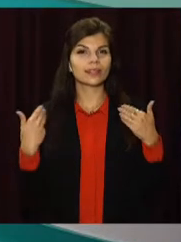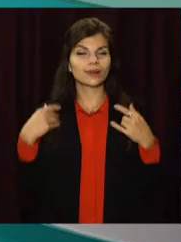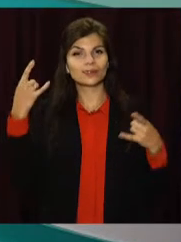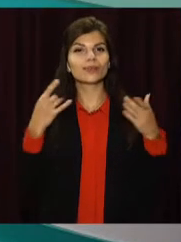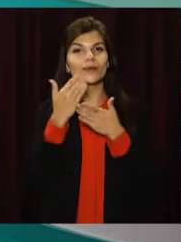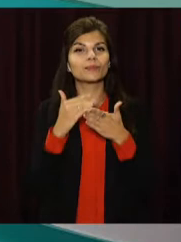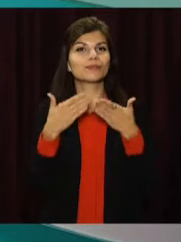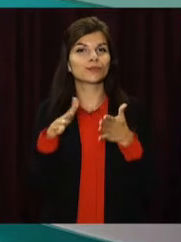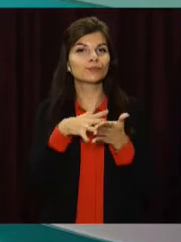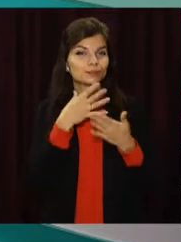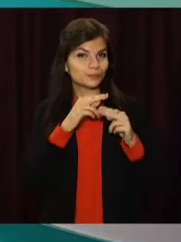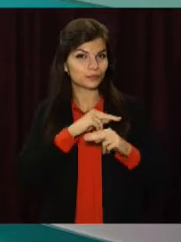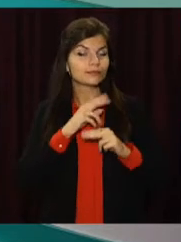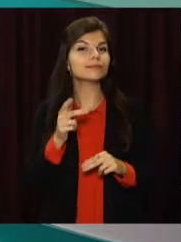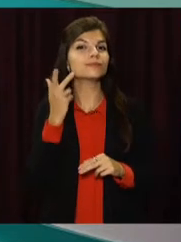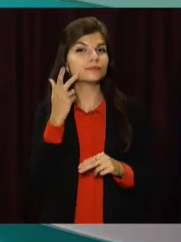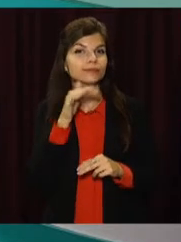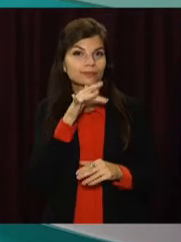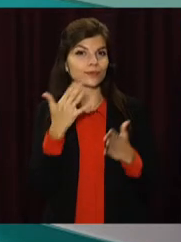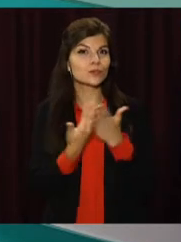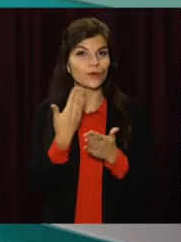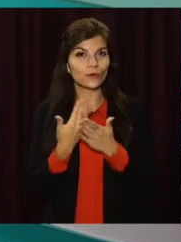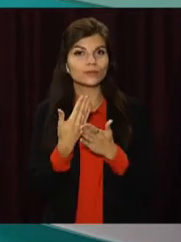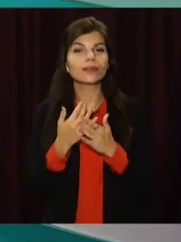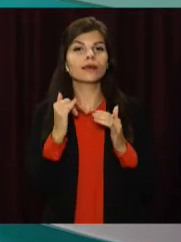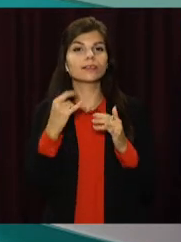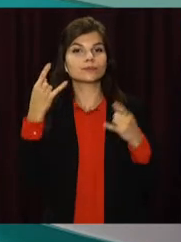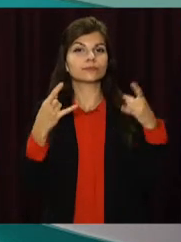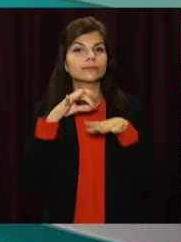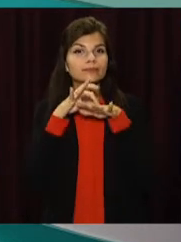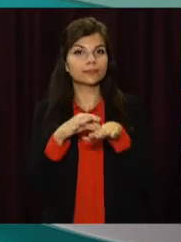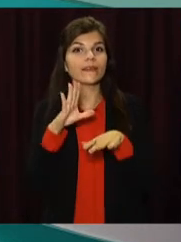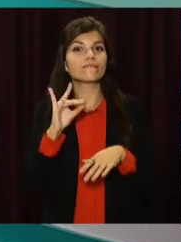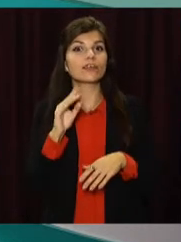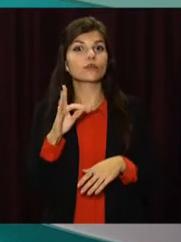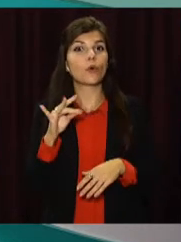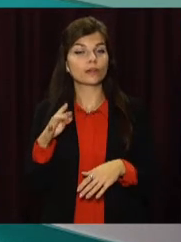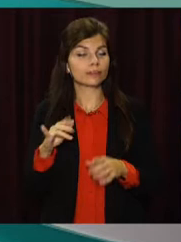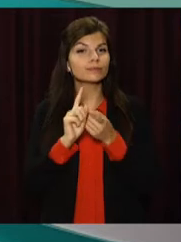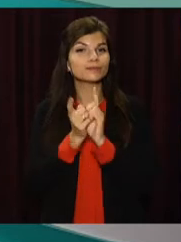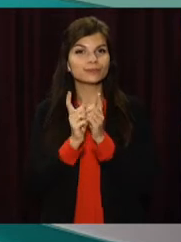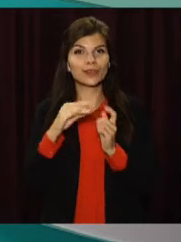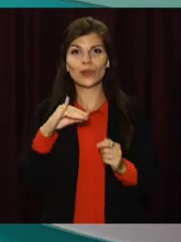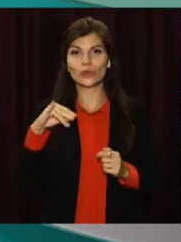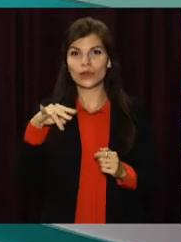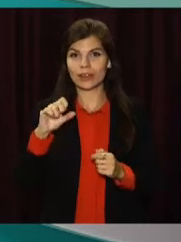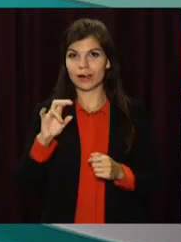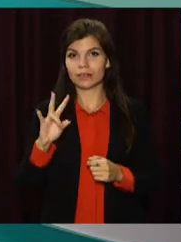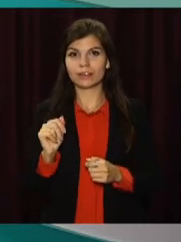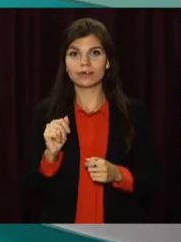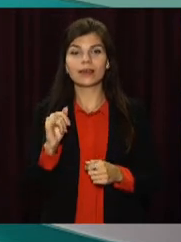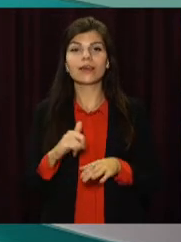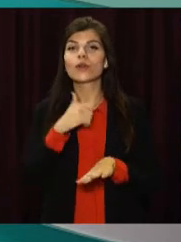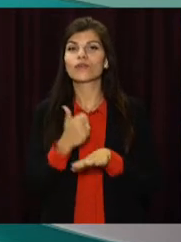Вітаю, відкритий продовжує свою роботу. Як завжди, у цій порі новини. Для вас у студії працюють Вікторія Вахрушина та сурдоперекладачка Юліана